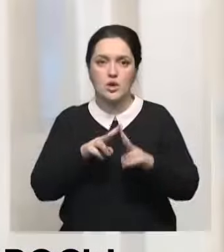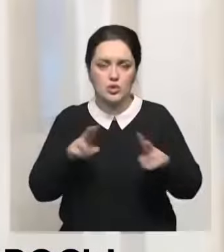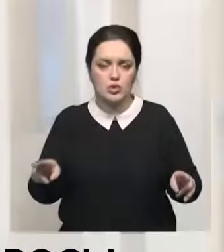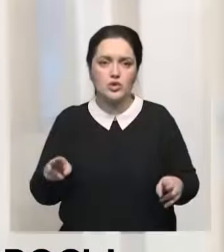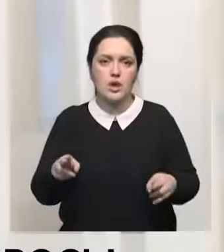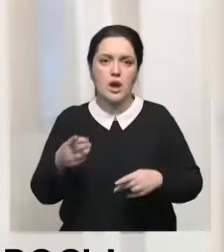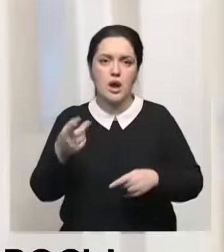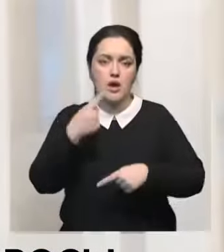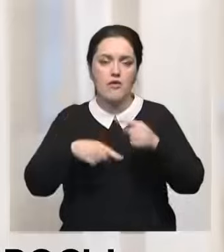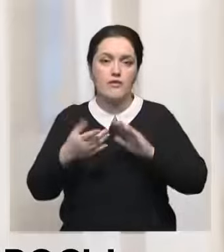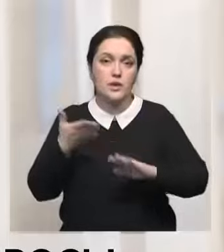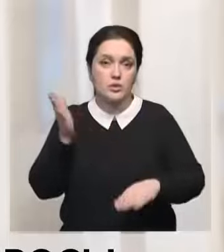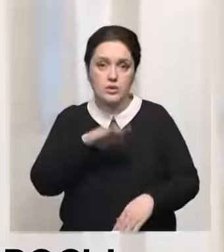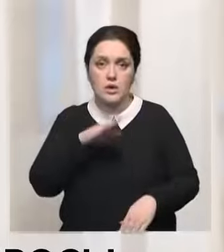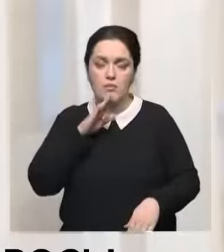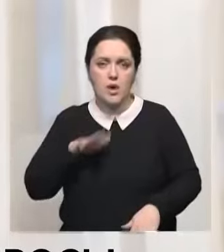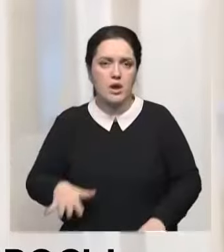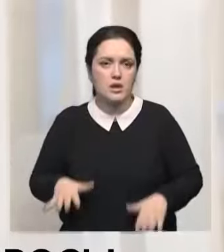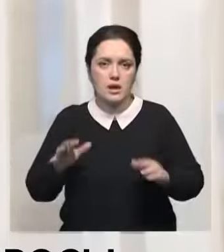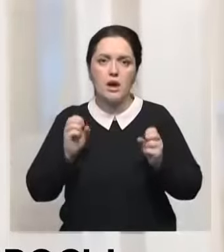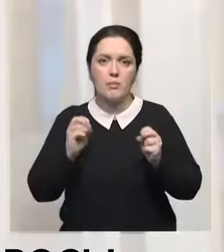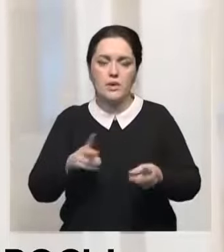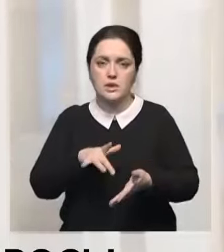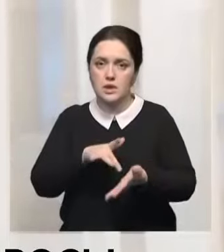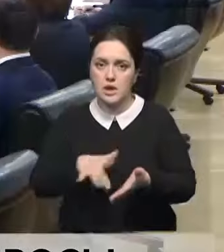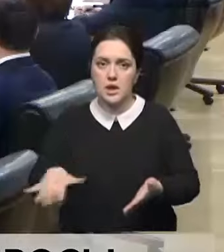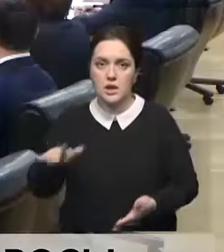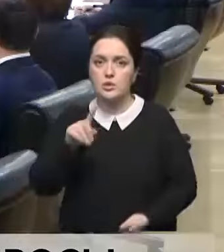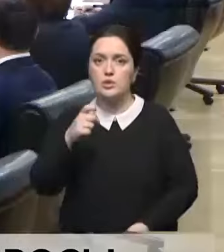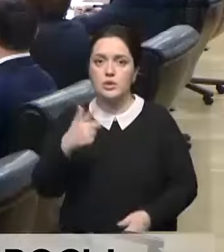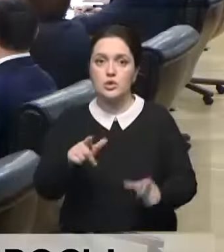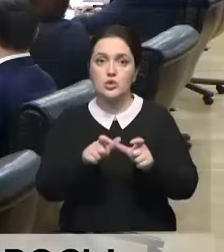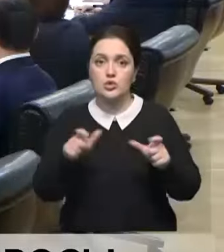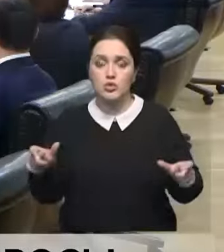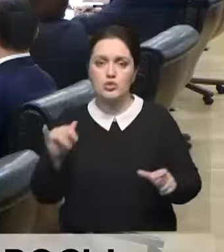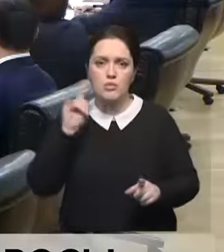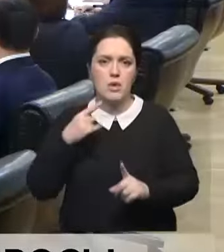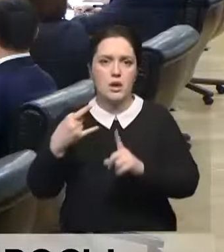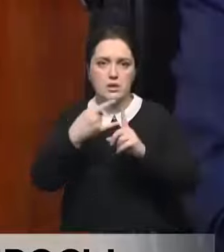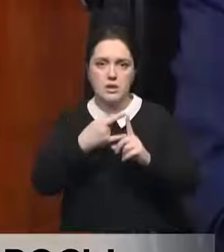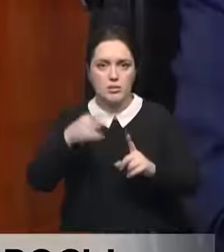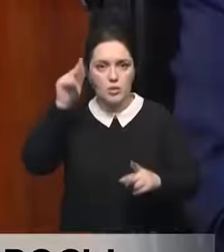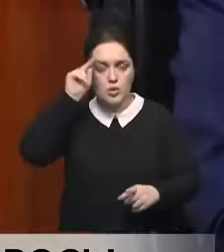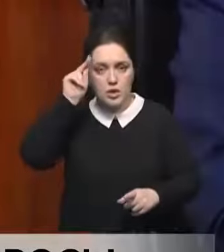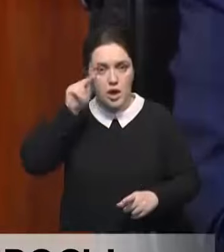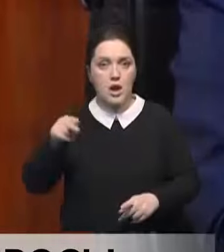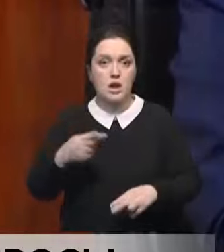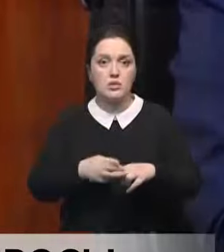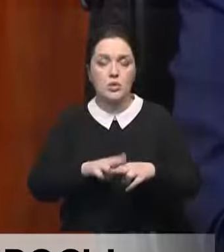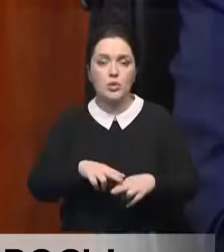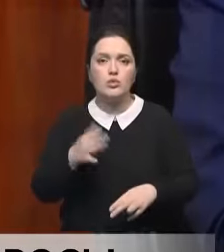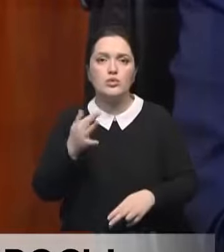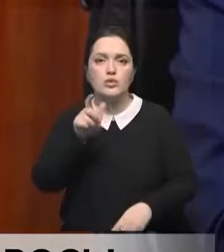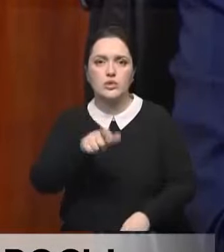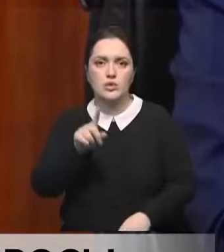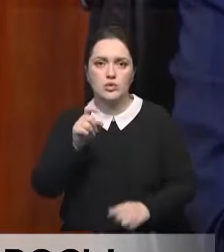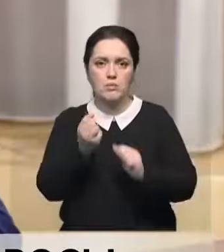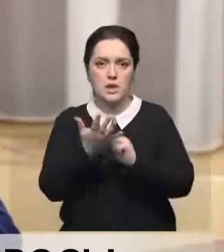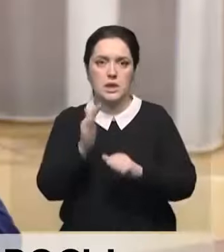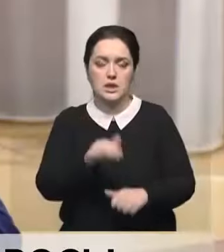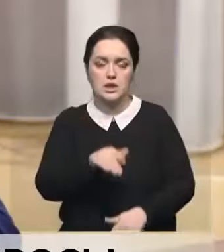вернулись домой. Добавлю, в паводкоопасных регионах 130 школ перевели на дистанционный формат. Формат обучения – это